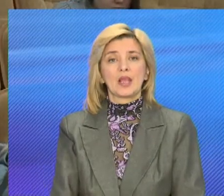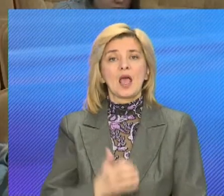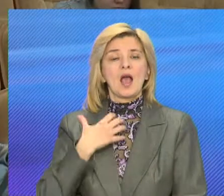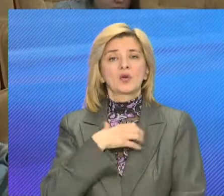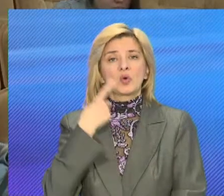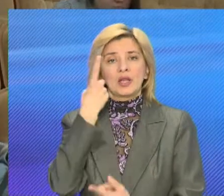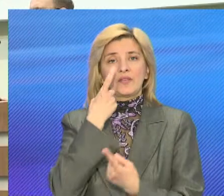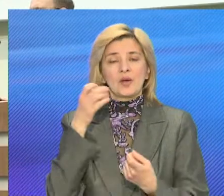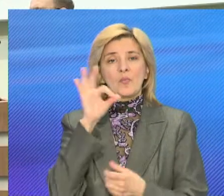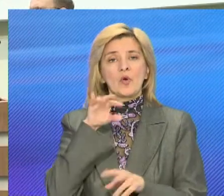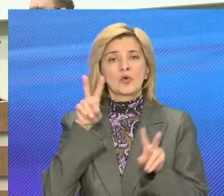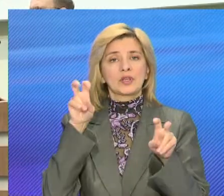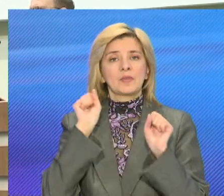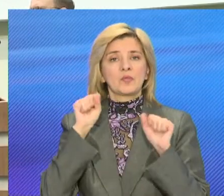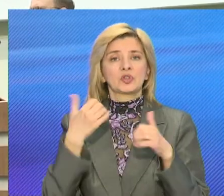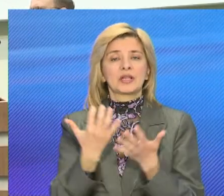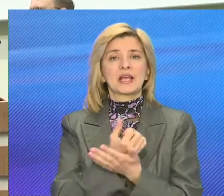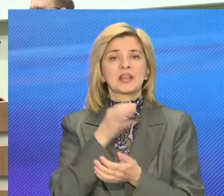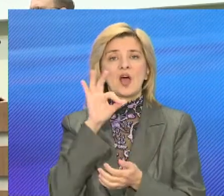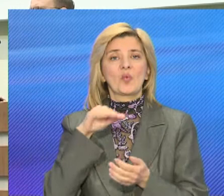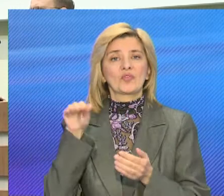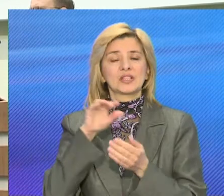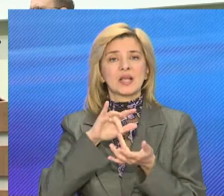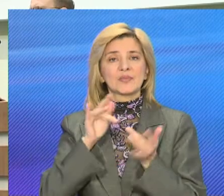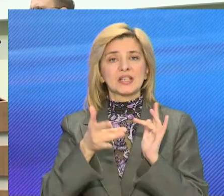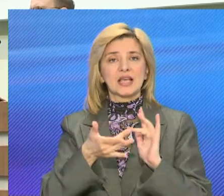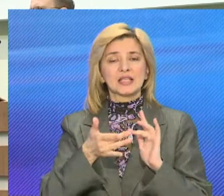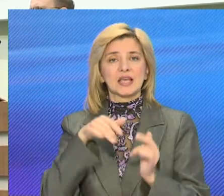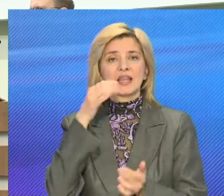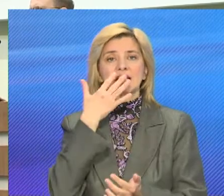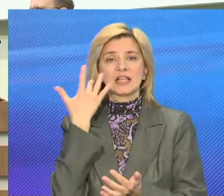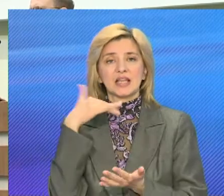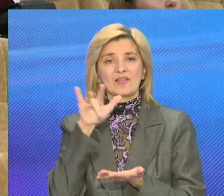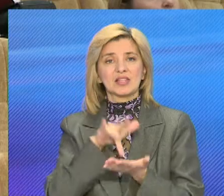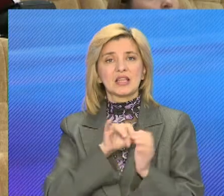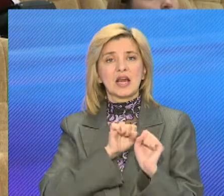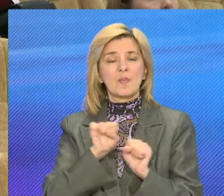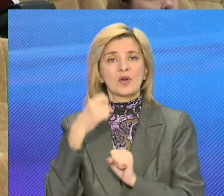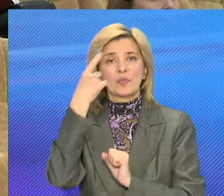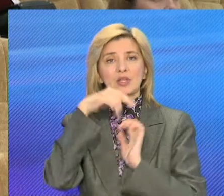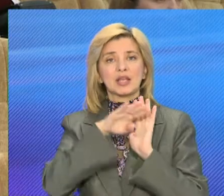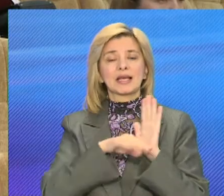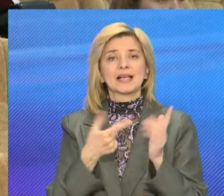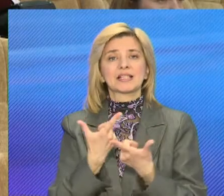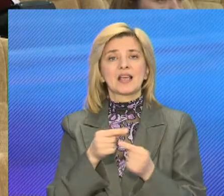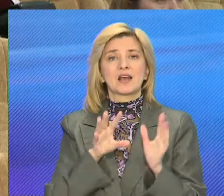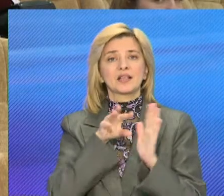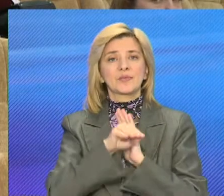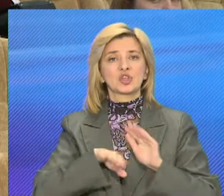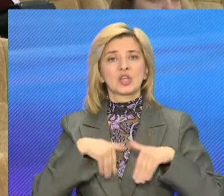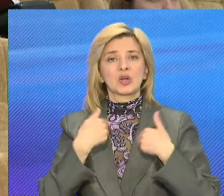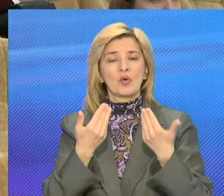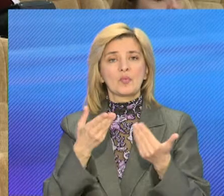Актуальную информацию по теме можно найти на официальном сайте Национального центра обороны персональных данных, где размещены